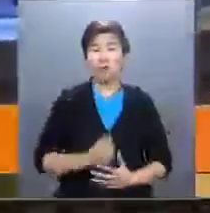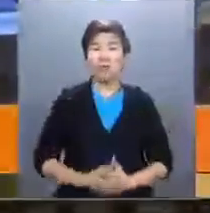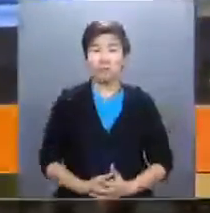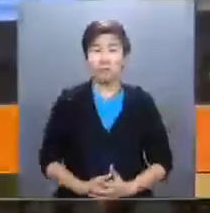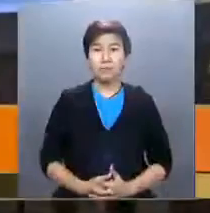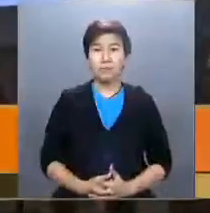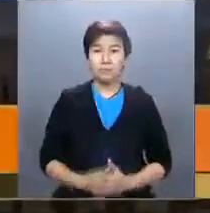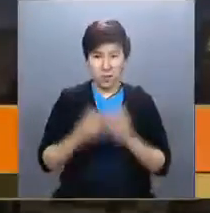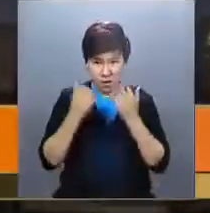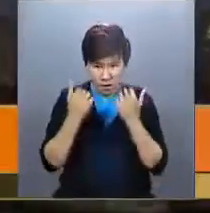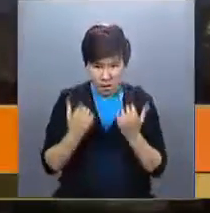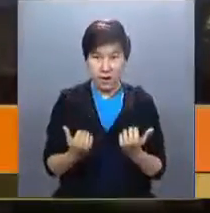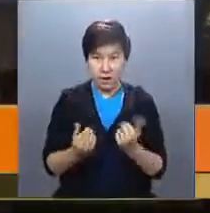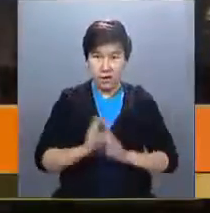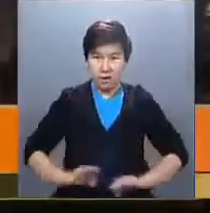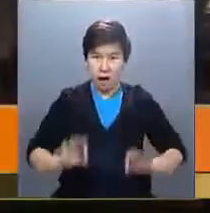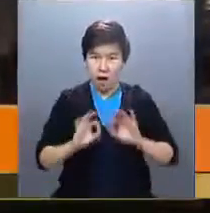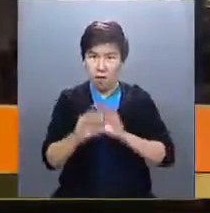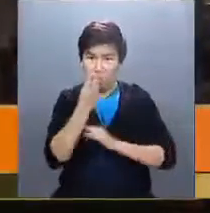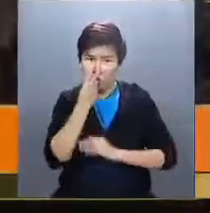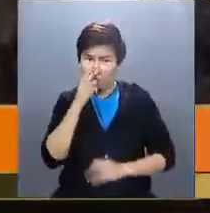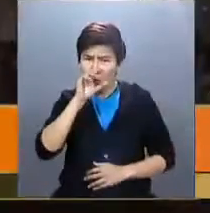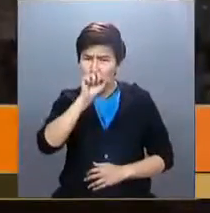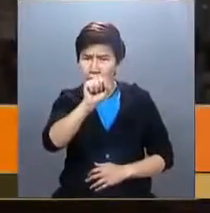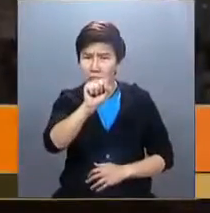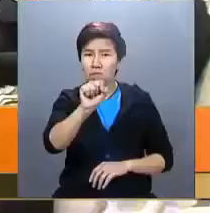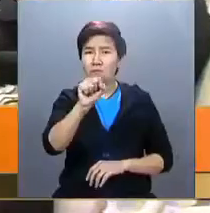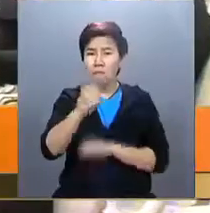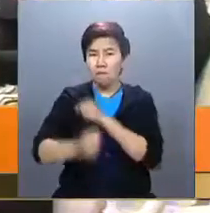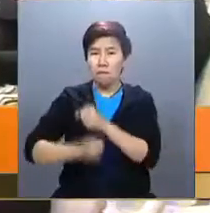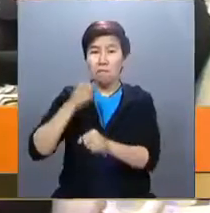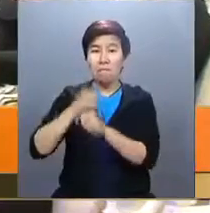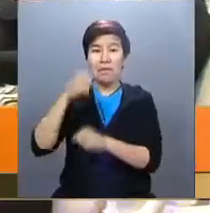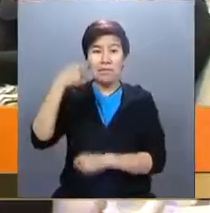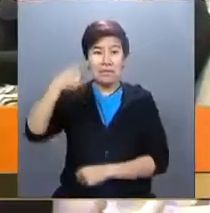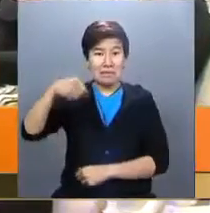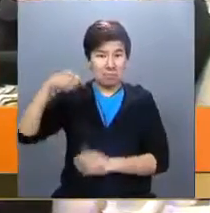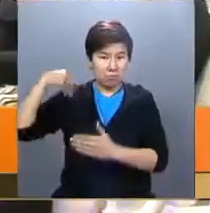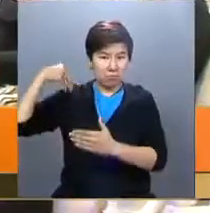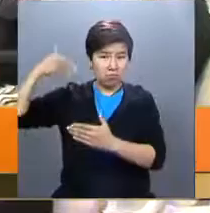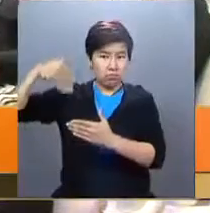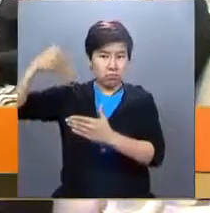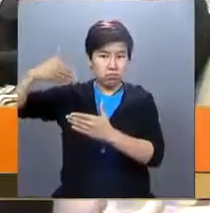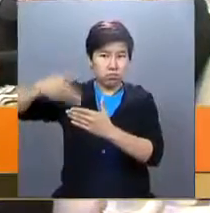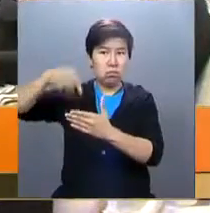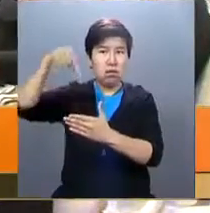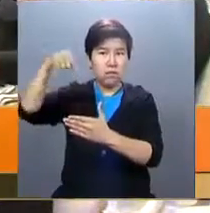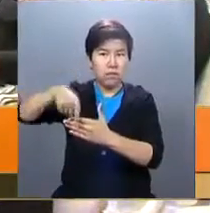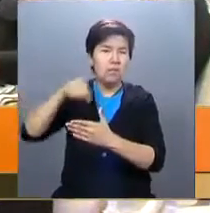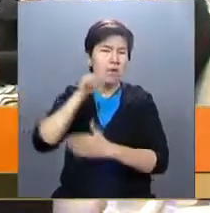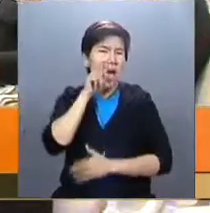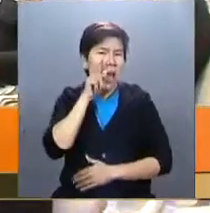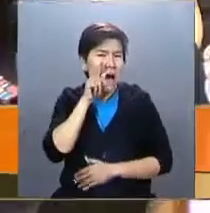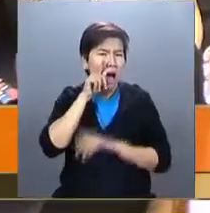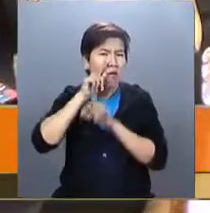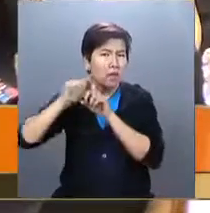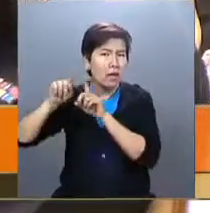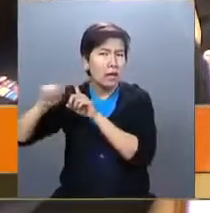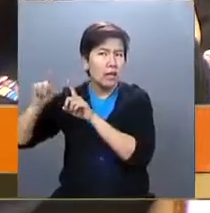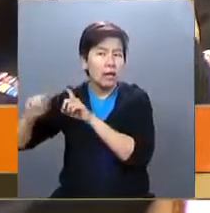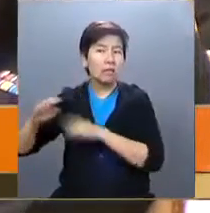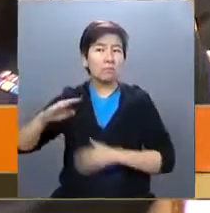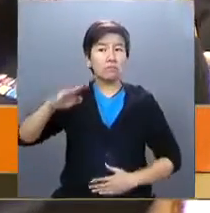ในวันนี้จึงต้องจับตามองความเปลี่ยนแปลงในรอบ10ปีของกองทัพบกหลังเคยถูกวิพากษ์วิจารณ์ว่าในทหารสายบุรพา